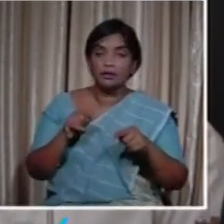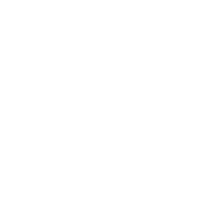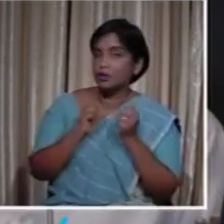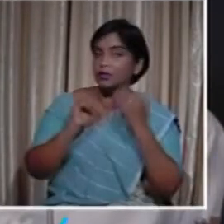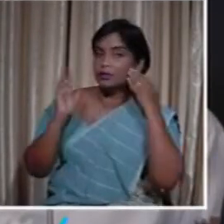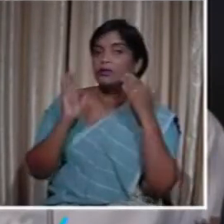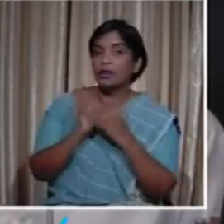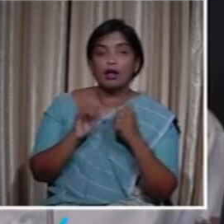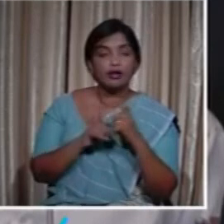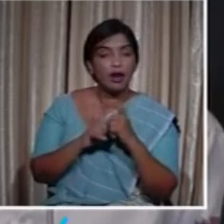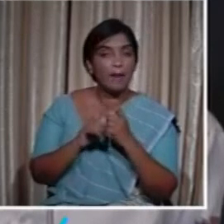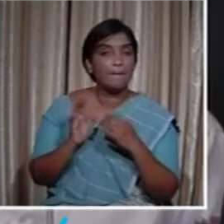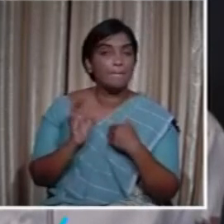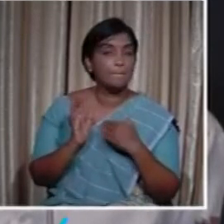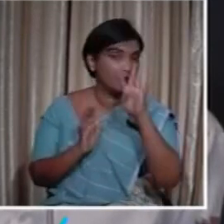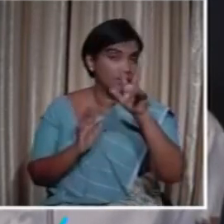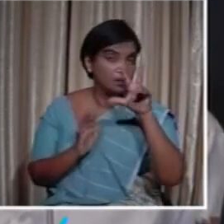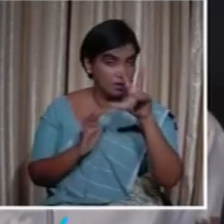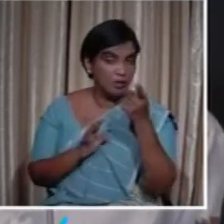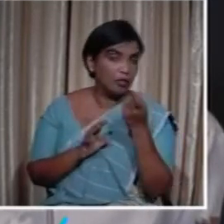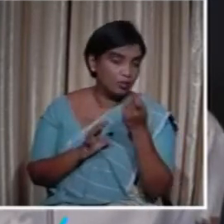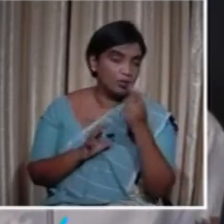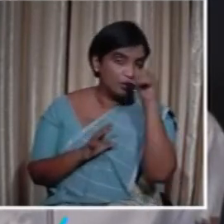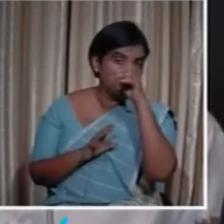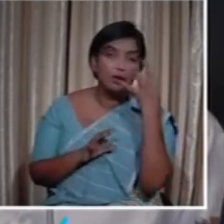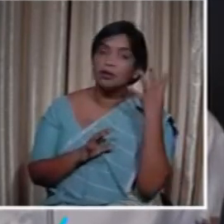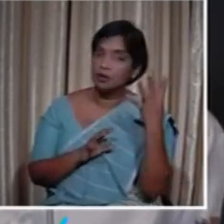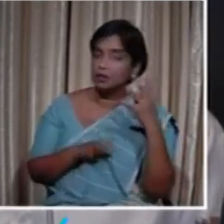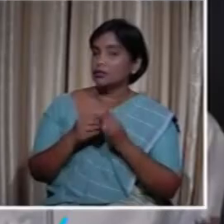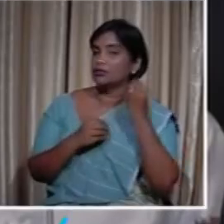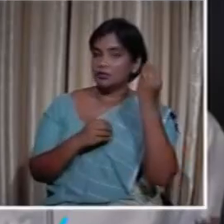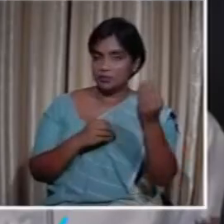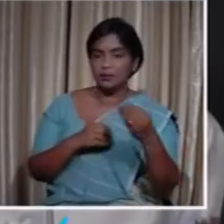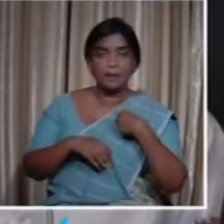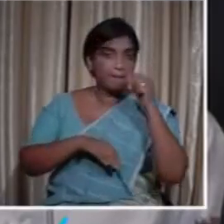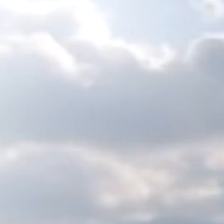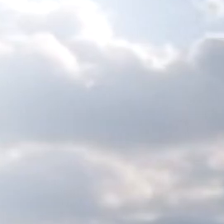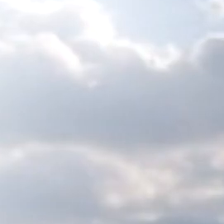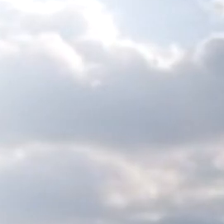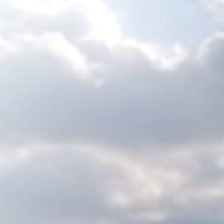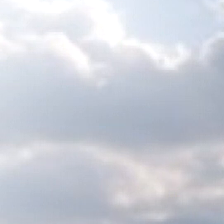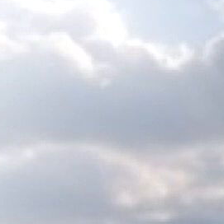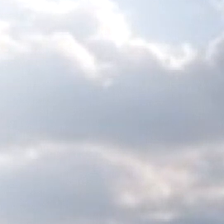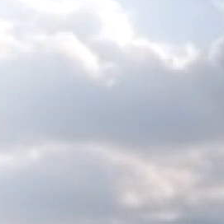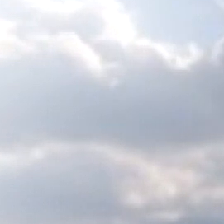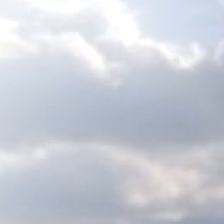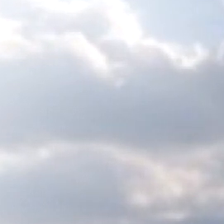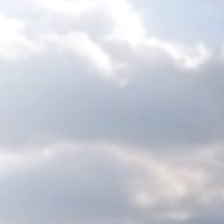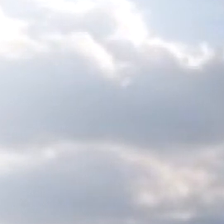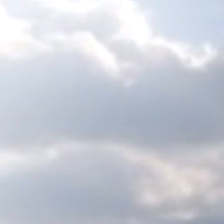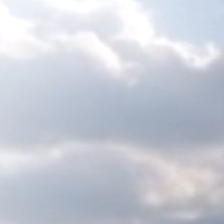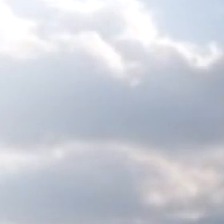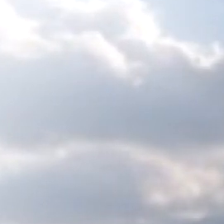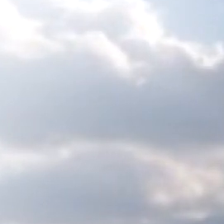sectors. ඩොලර් මිලියන 48ක මුදලක් මාස 4ක් කාලය තුල ලබා දෙන්න සැලසුම් කර තිබෙනවා. The Prime Minister said the